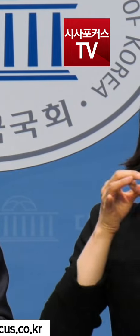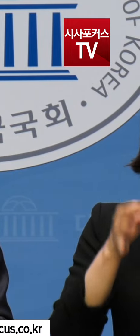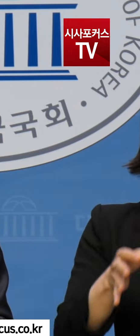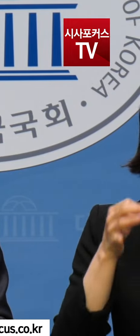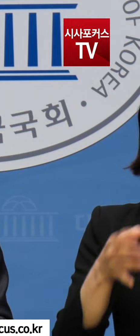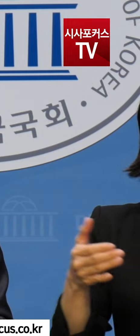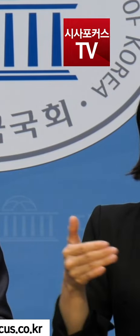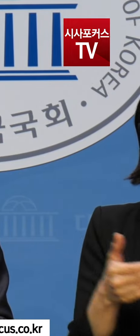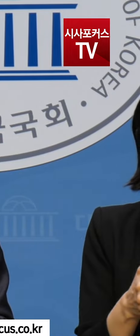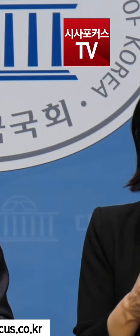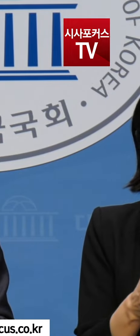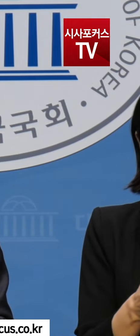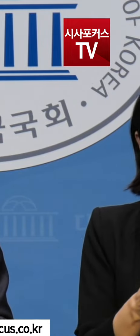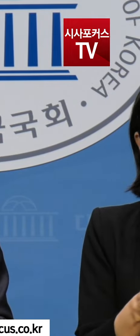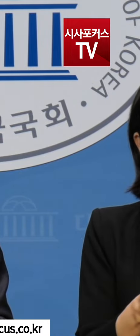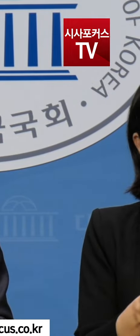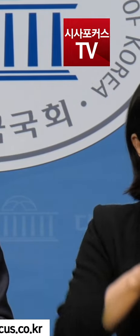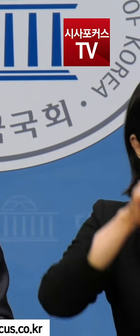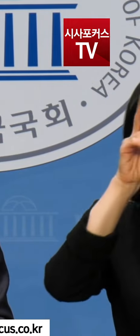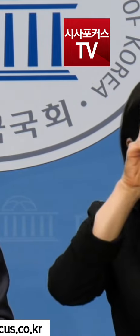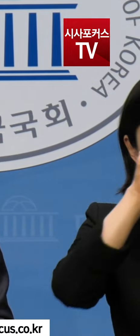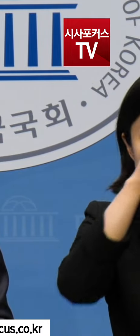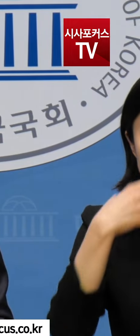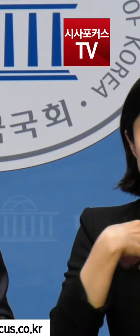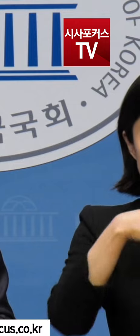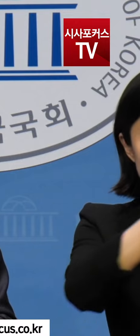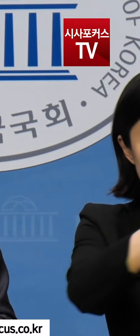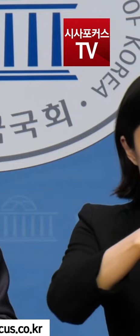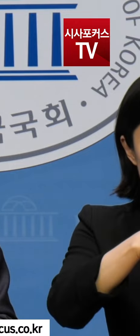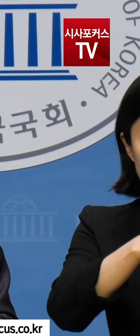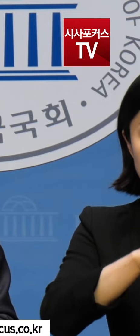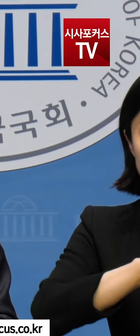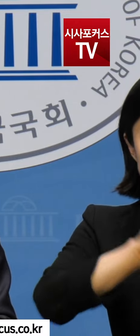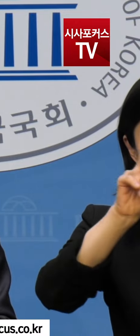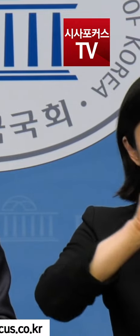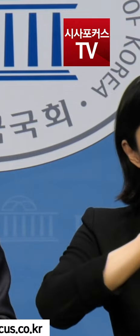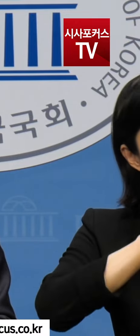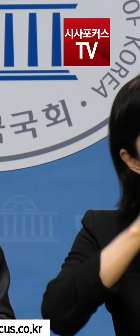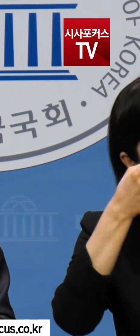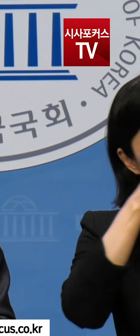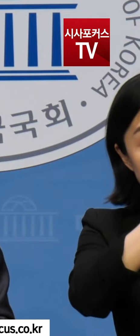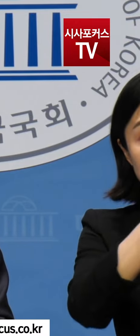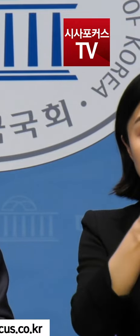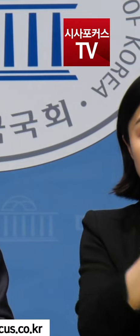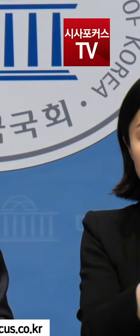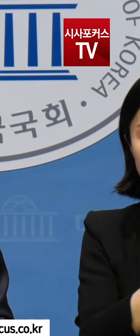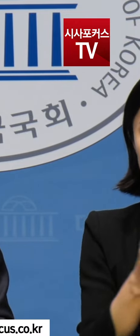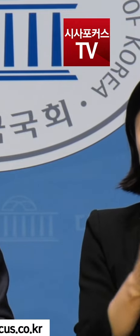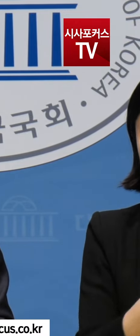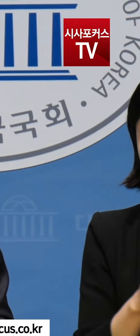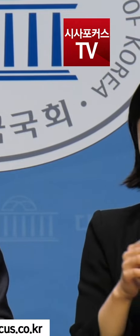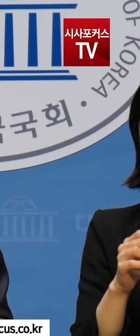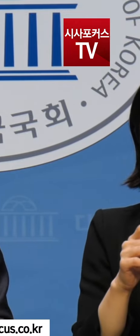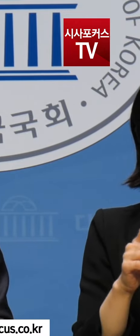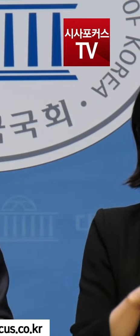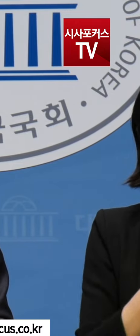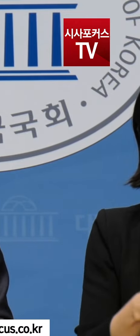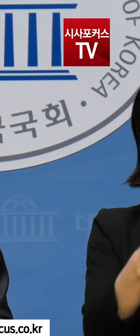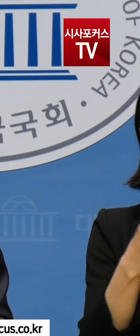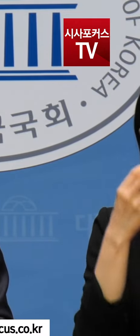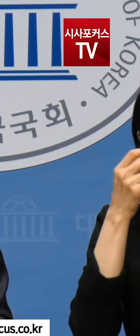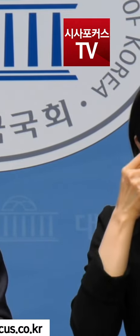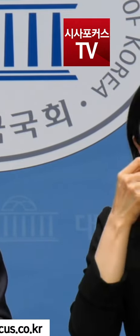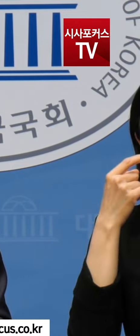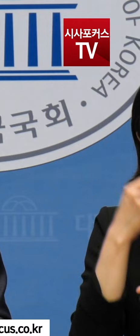정부 정책 변경으로 계약 대금을 못 받고 있는 형편입니다. 이에 더불어민주당 환경노동위원회와 을지로위원회